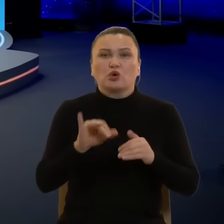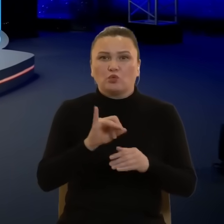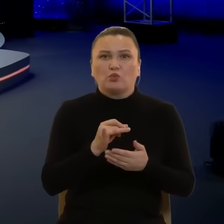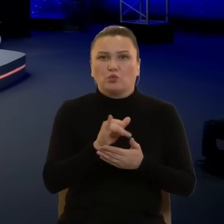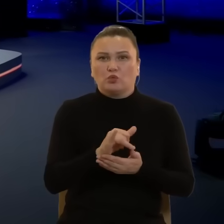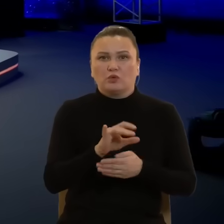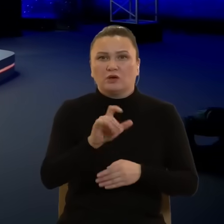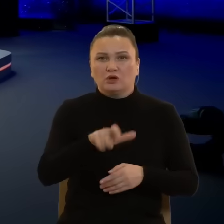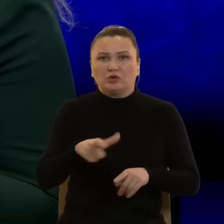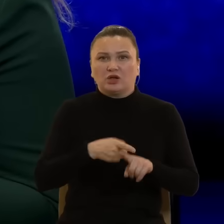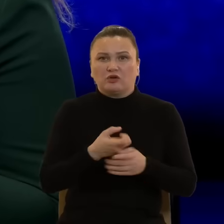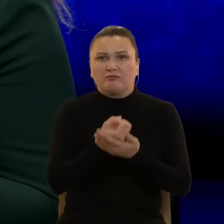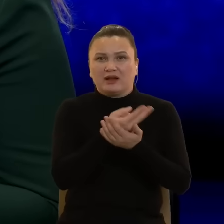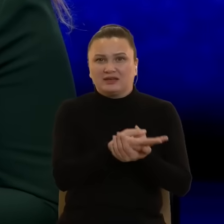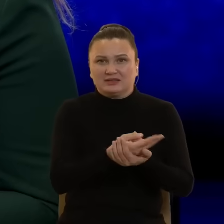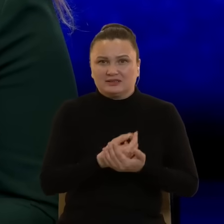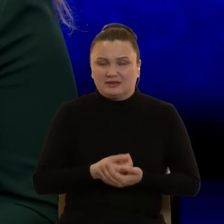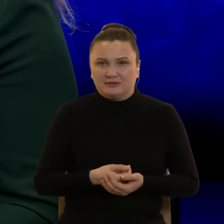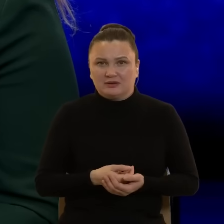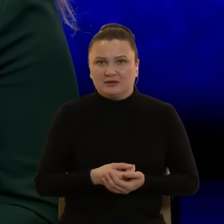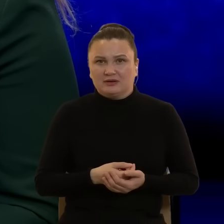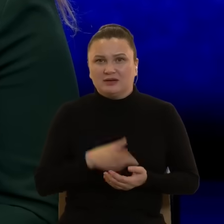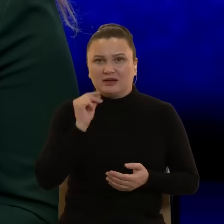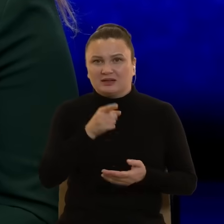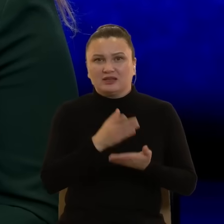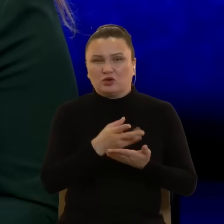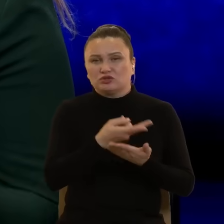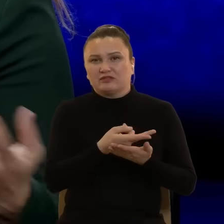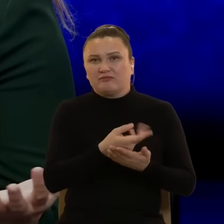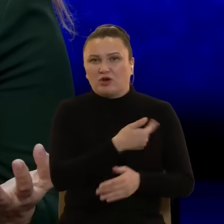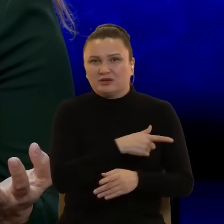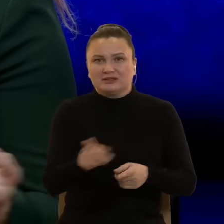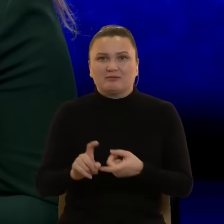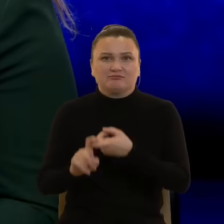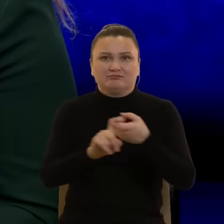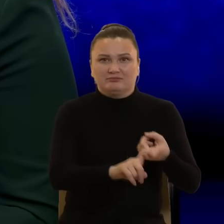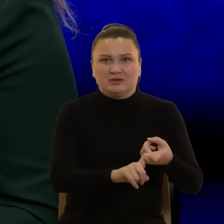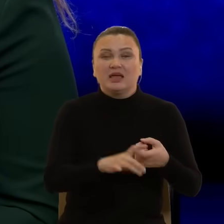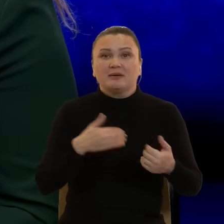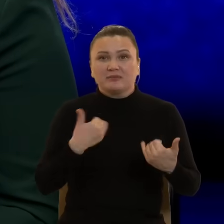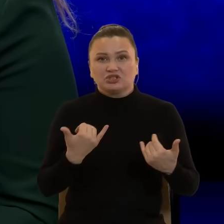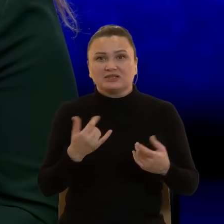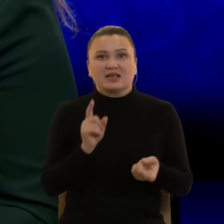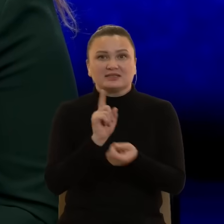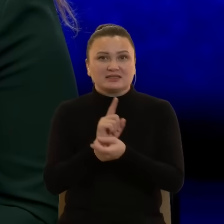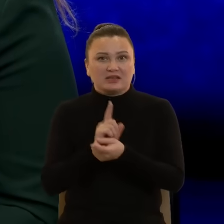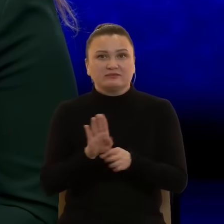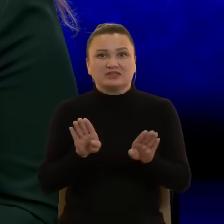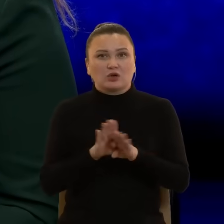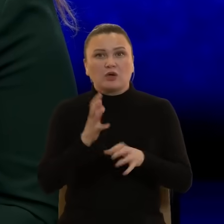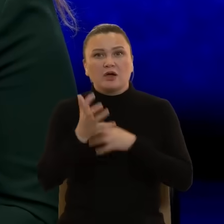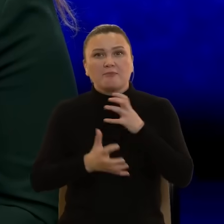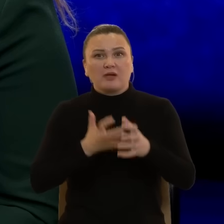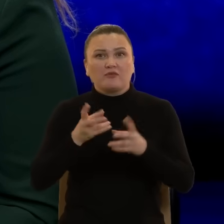госпитализированных пациентов после определенного периода пребывания в стационаре. Так вот, мы уже сейчас сталкиваемся с такой